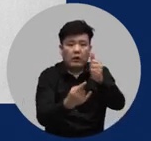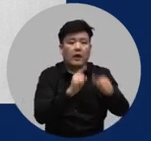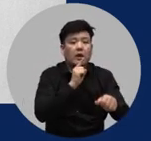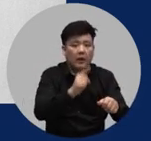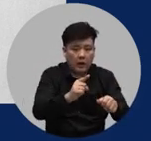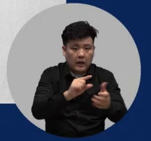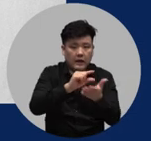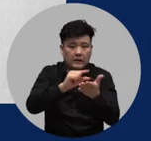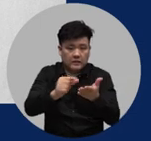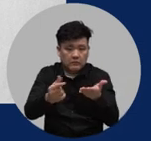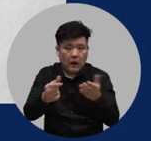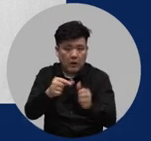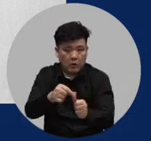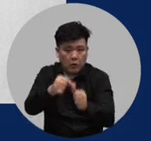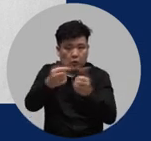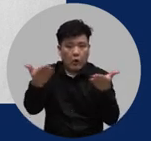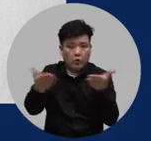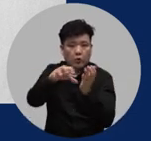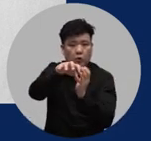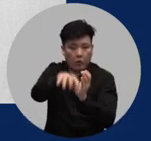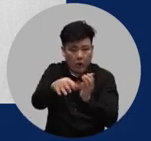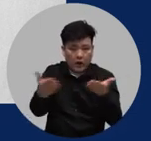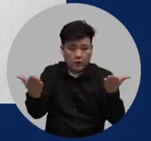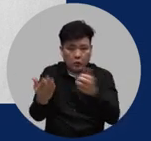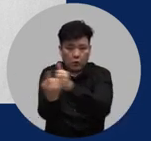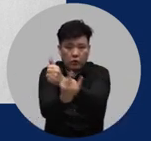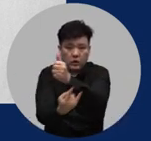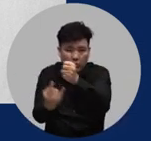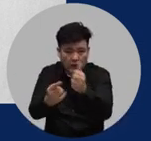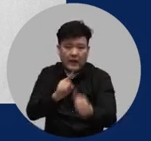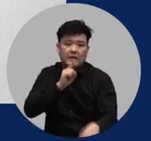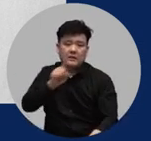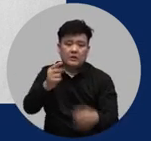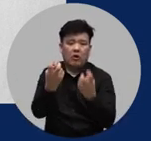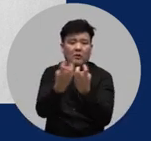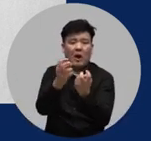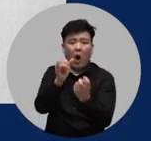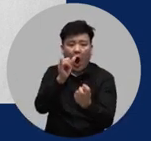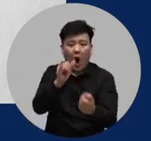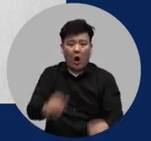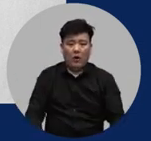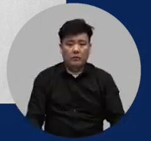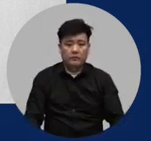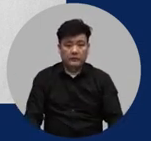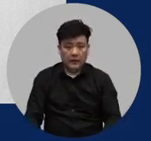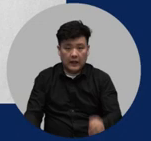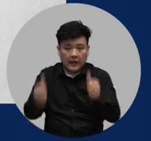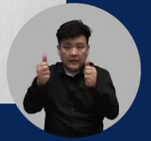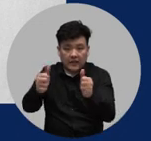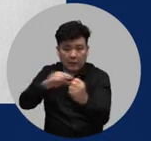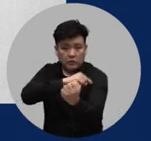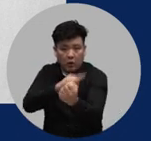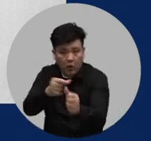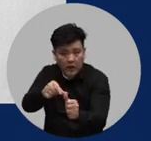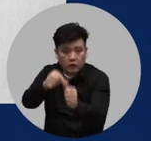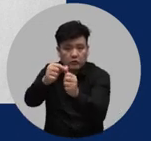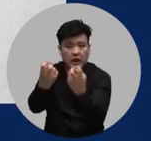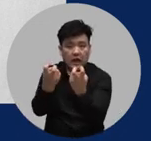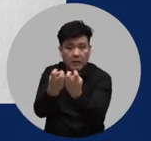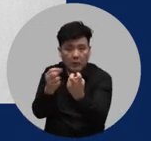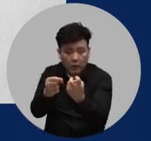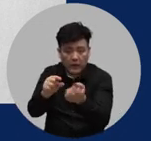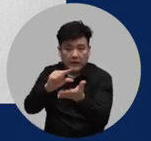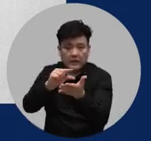국가인권위원회나 지방고용노동관서, 노동위원회에 진정하는 방법이 있습니다. 사법적 권리구제